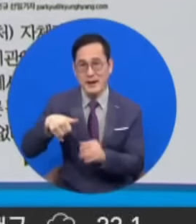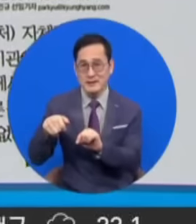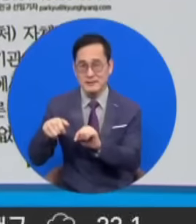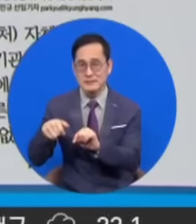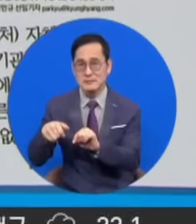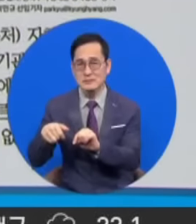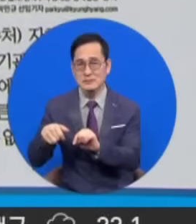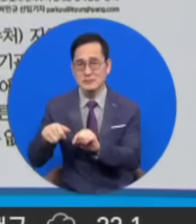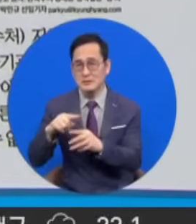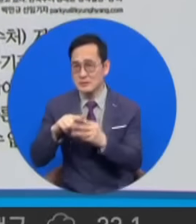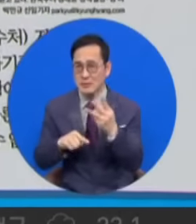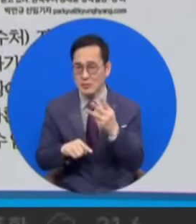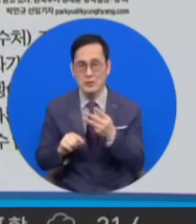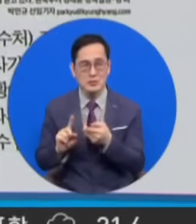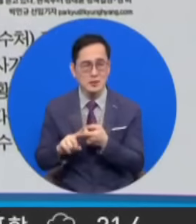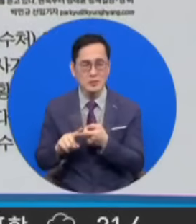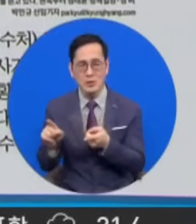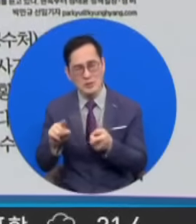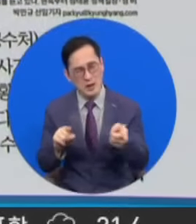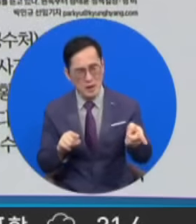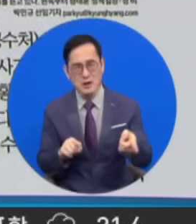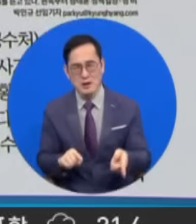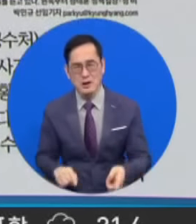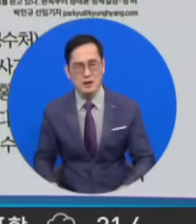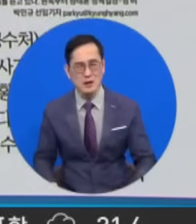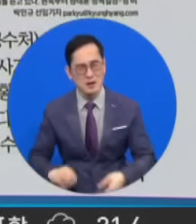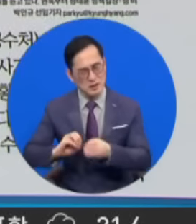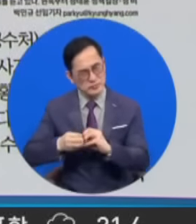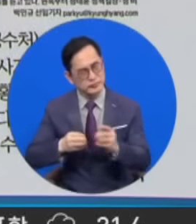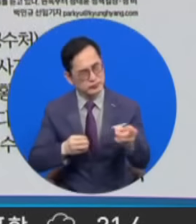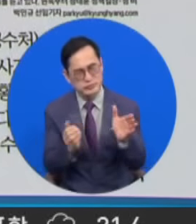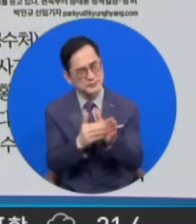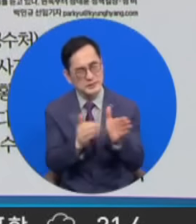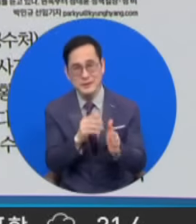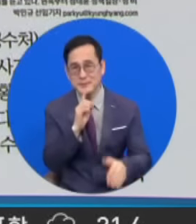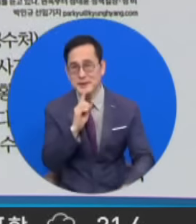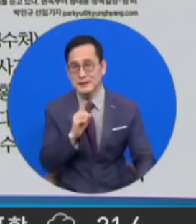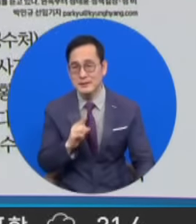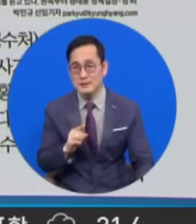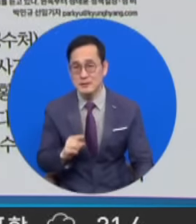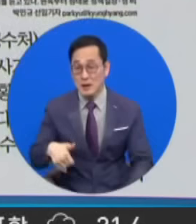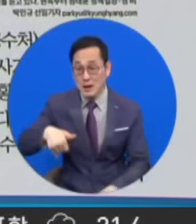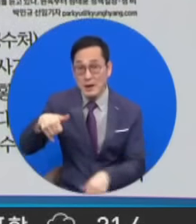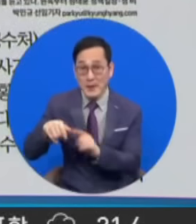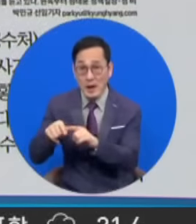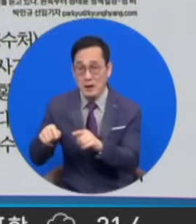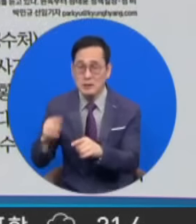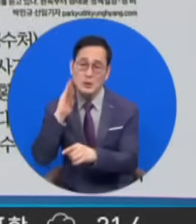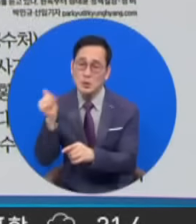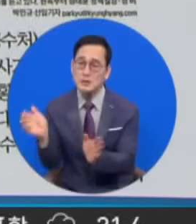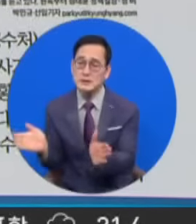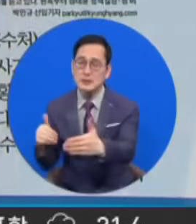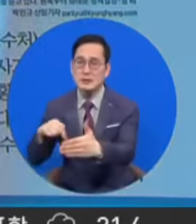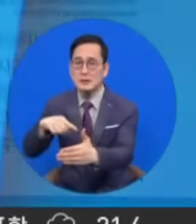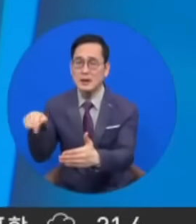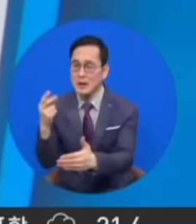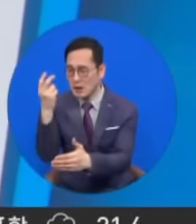명품백이 대통령실에 보관돼 있다라는 정진석 비서실장의 발언도 있었습니다. 잠시 후 들어보시죠.